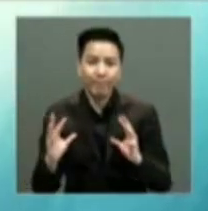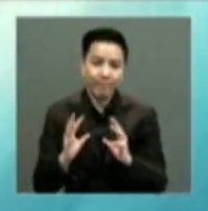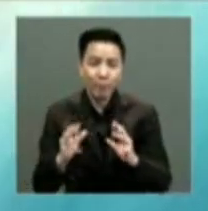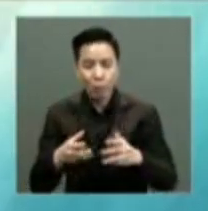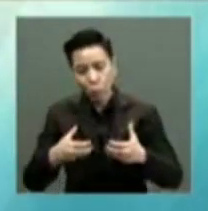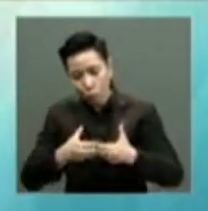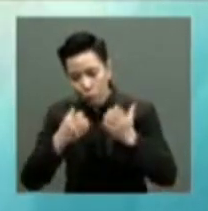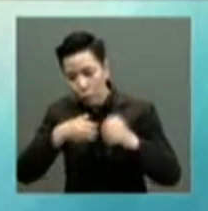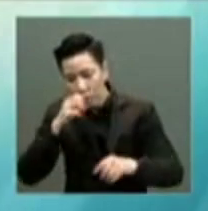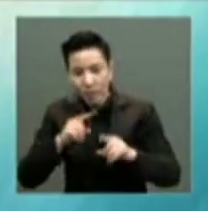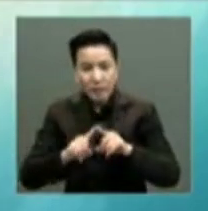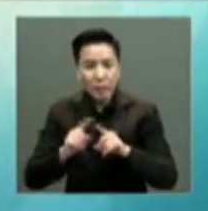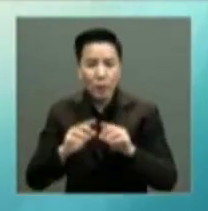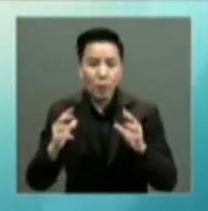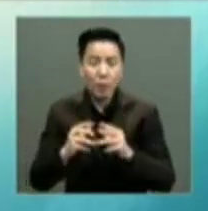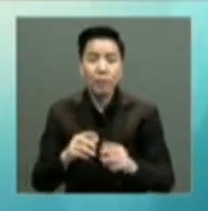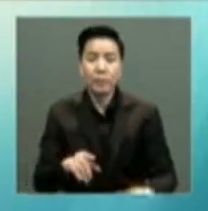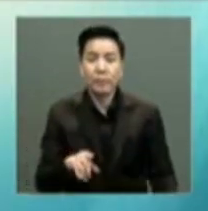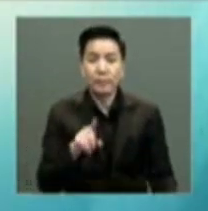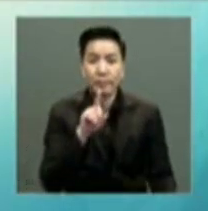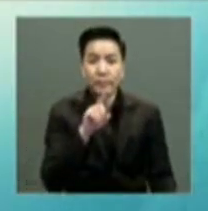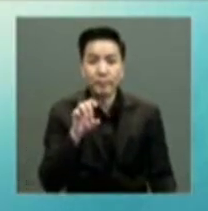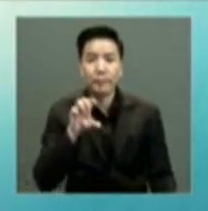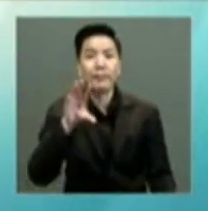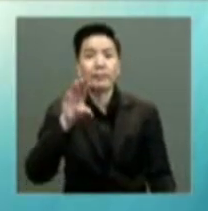ผู้ชมทราบวันนี้ไม่ได้มีประชุมสปกขอใช้เวลาตรงนี้ในการรายงานให้ทุกท่านได้ทราบนะครับว่าสิ่งที่เราศูนย์ปฏิบัติการฉุกเฉินการแพทย์และสาสุขก็มีเรื่องนำเรียนประมาณนี้ไปเรื่องของการมาตรการจากศูนย์ปฏิบัติการแก้ไขชั้นอาคารฉุกเฉินด้านความมั่นคงบ้างนะครับเหมือนเดิมเส้นที่เราบอกกับทุกท่านนะครับว่ามีคือฟิวส์แล้วมีอะไรต่างๆมาแล้วท่านร่วมมือไหมเมื่อวานนี้มีรายที่เพิ่มขึ้นมาคือชุมนุมมั่วสุมขึ้นมาเป็น155